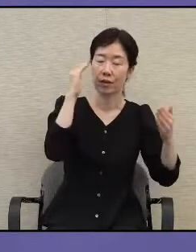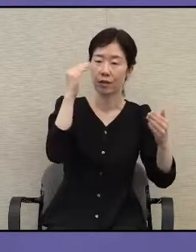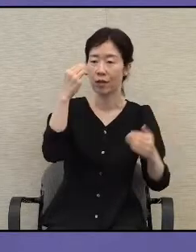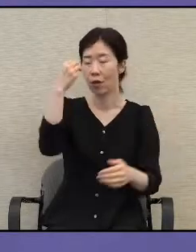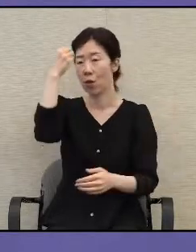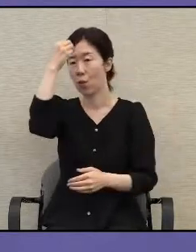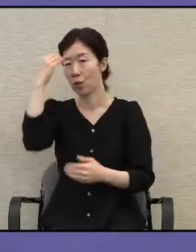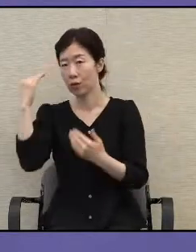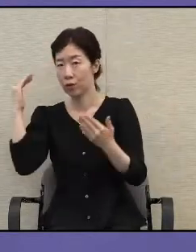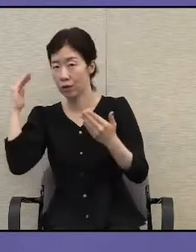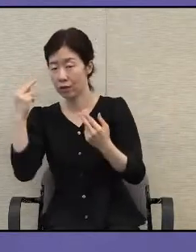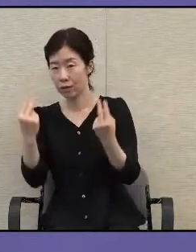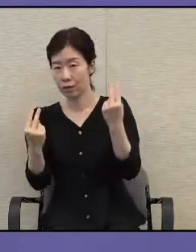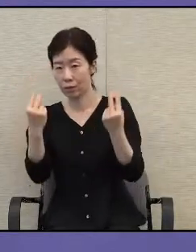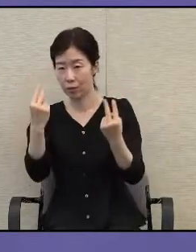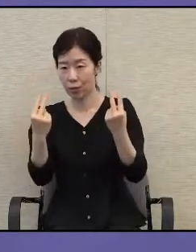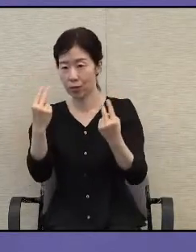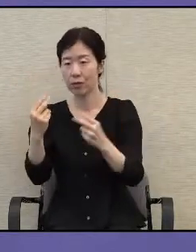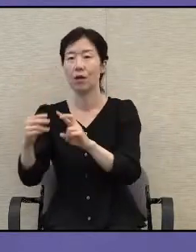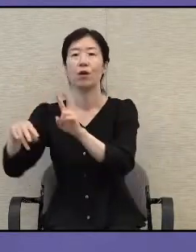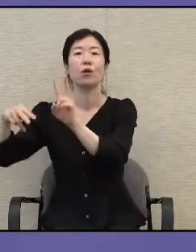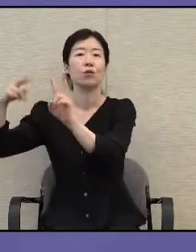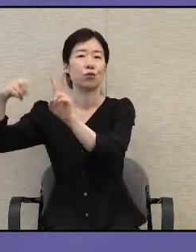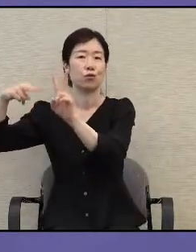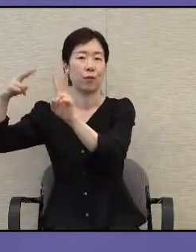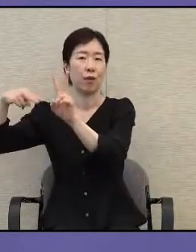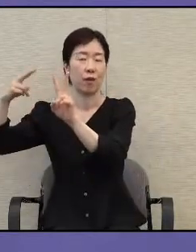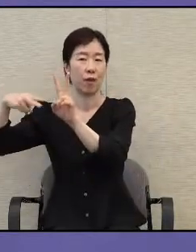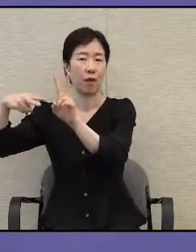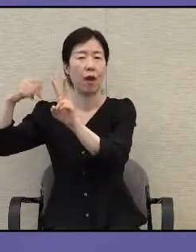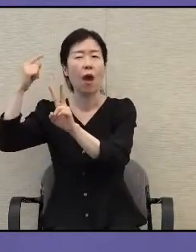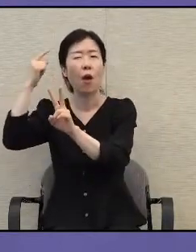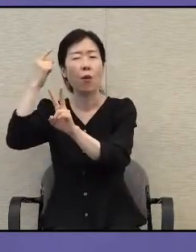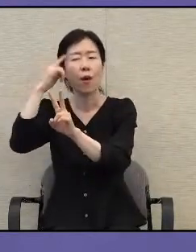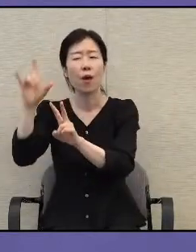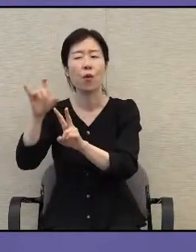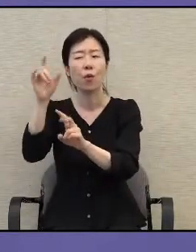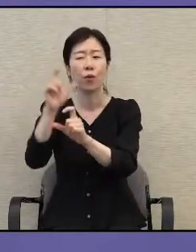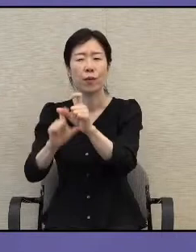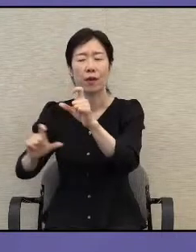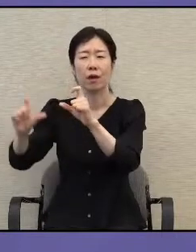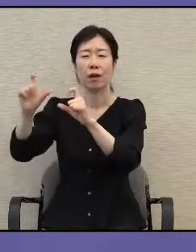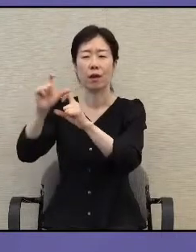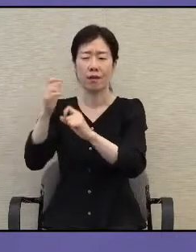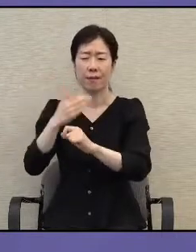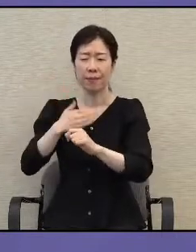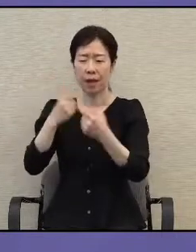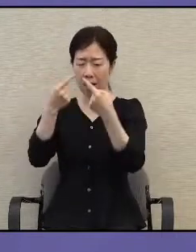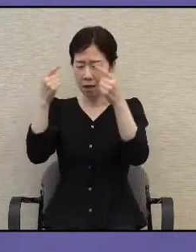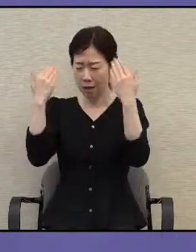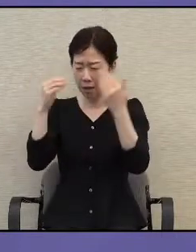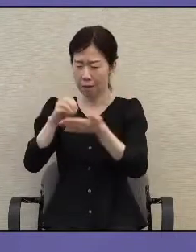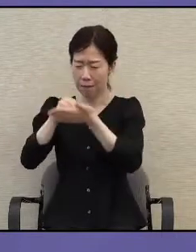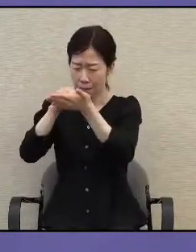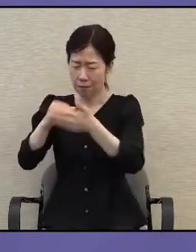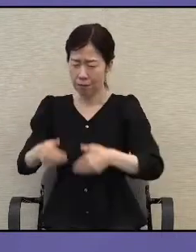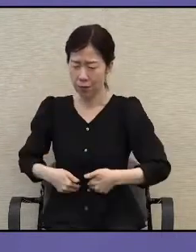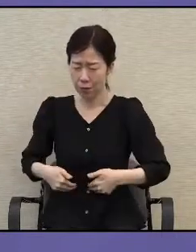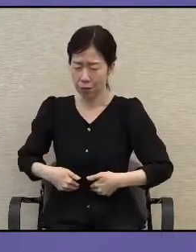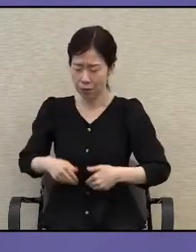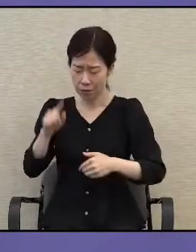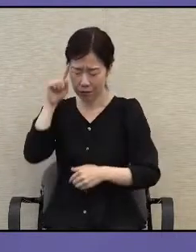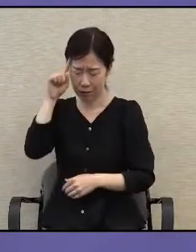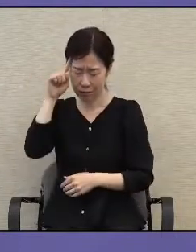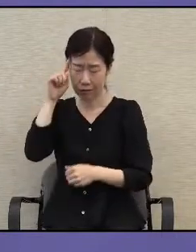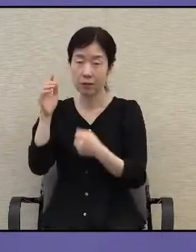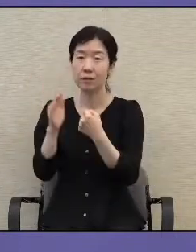생각이 높았는데, 코로나19 양상뿐만이 아니라 아마 입시에 대한 어떤 이런 입시를 앞두고 코로나19 상황이 지속되는 걸로